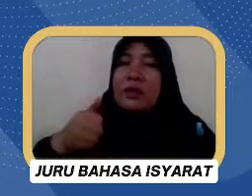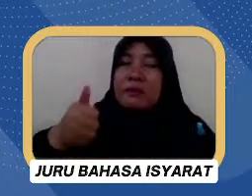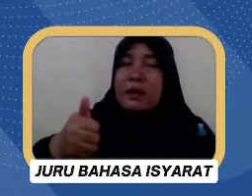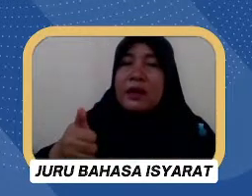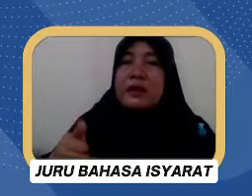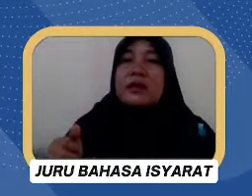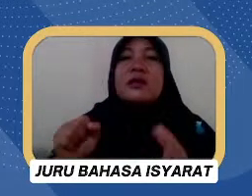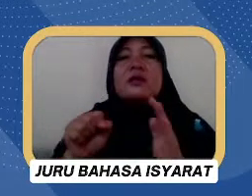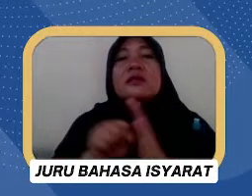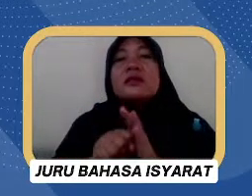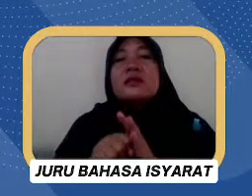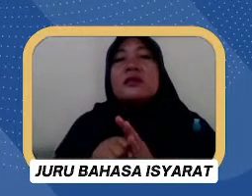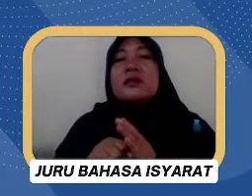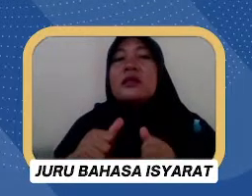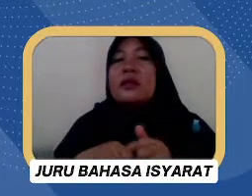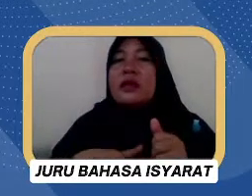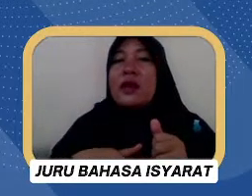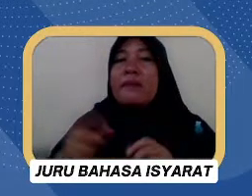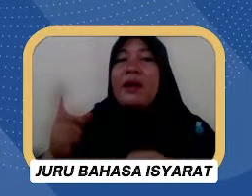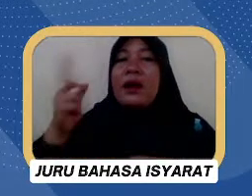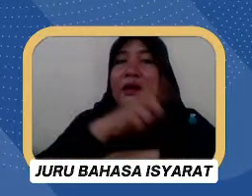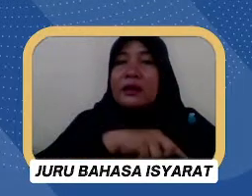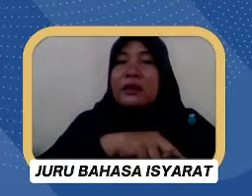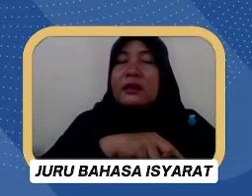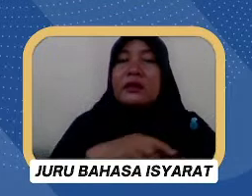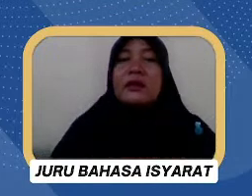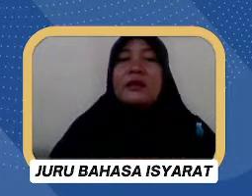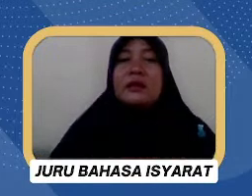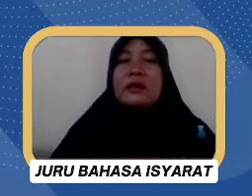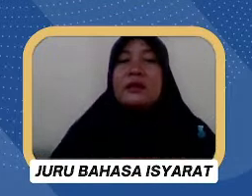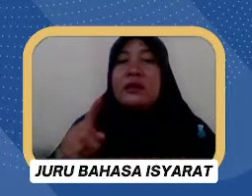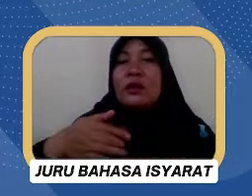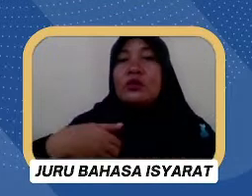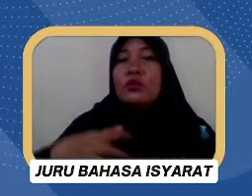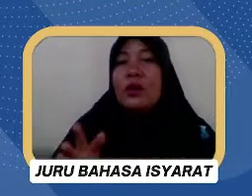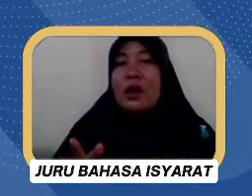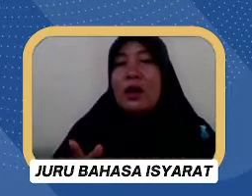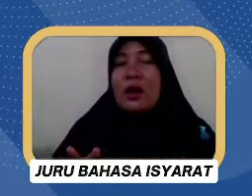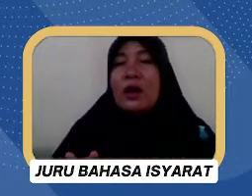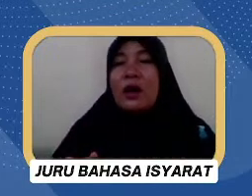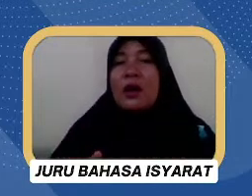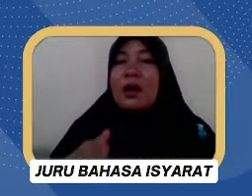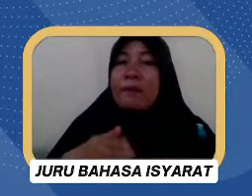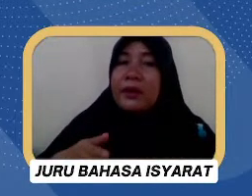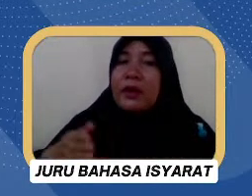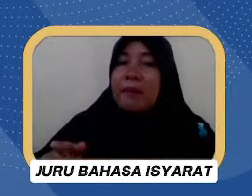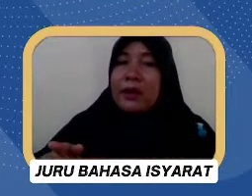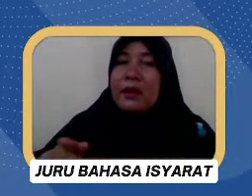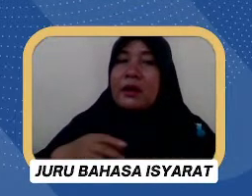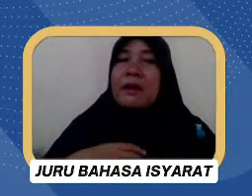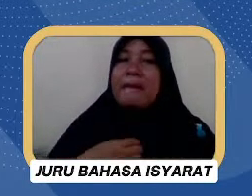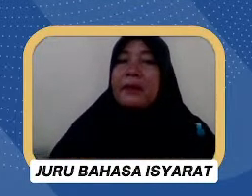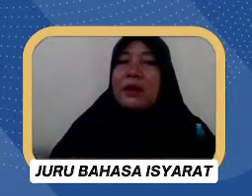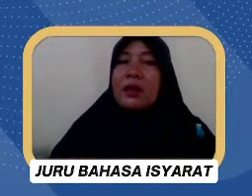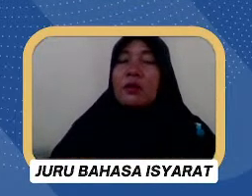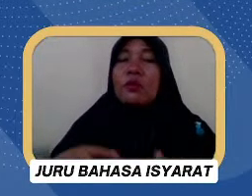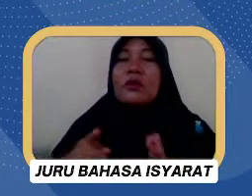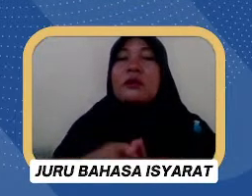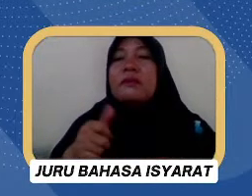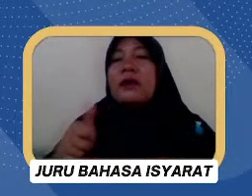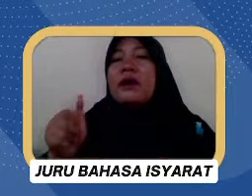baik. Orang baik mudah-mudahan akarnya adalah dari hati dan pikiran yang baik. Maka